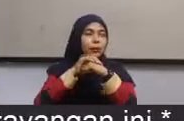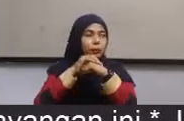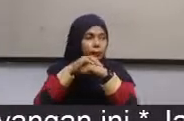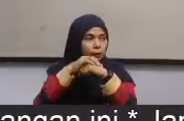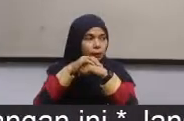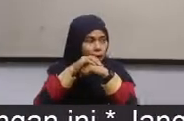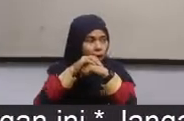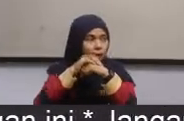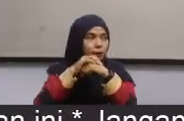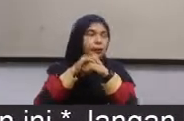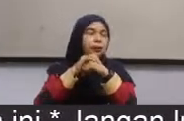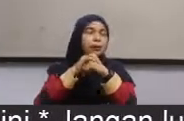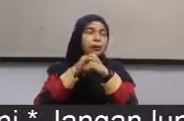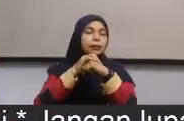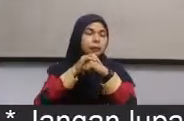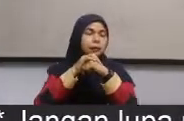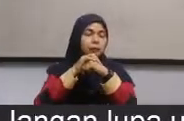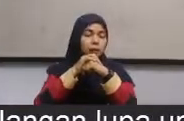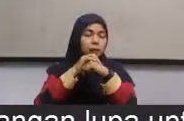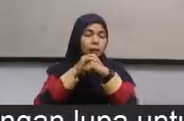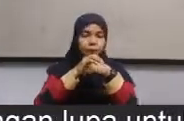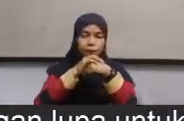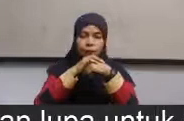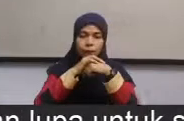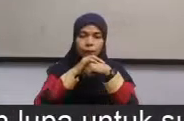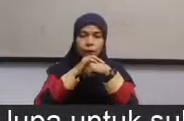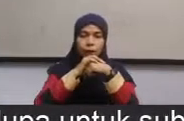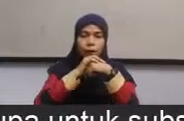guru matematikanya yang